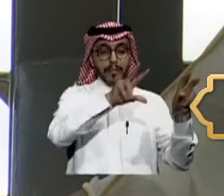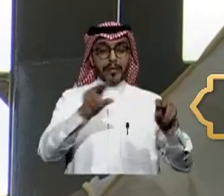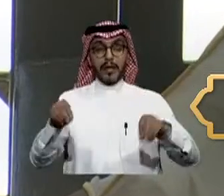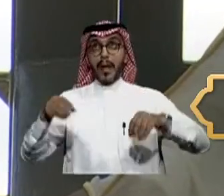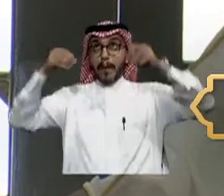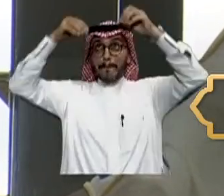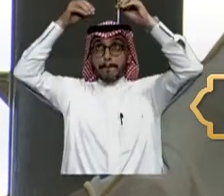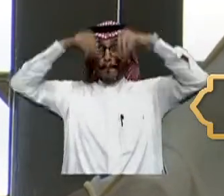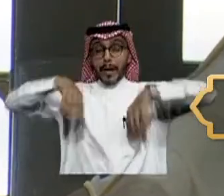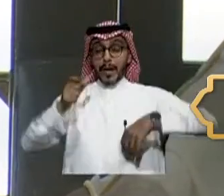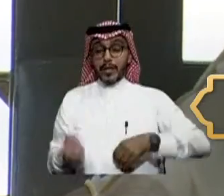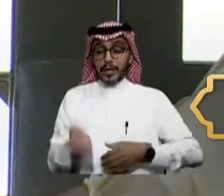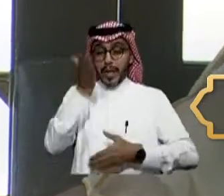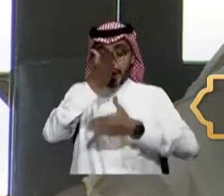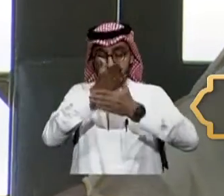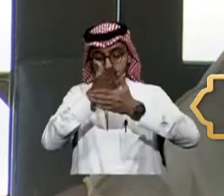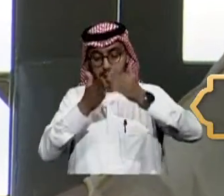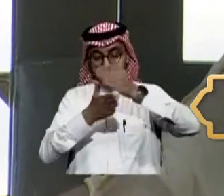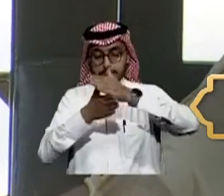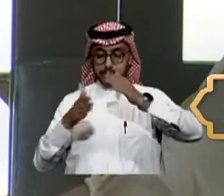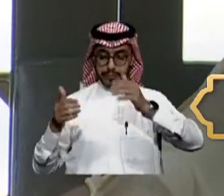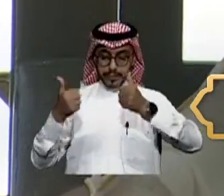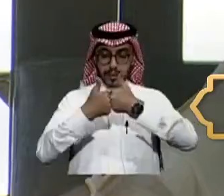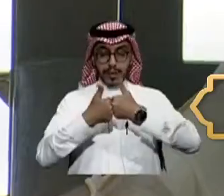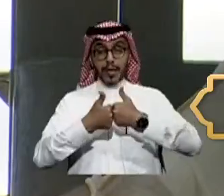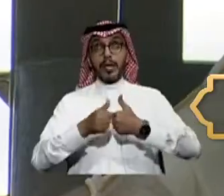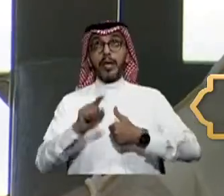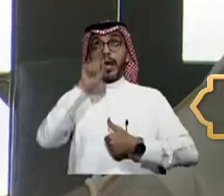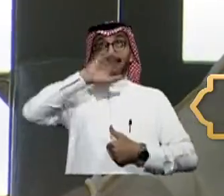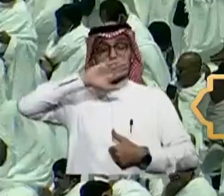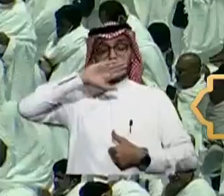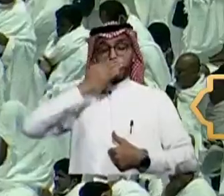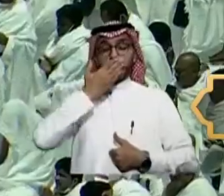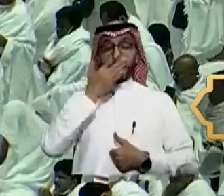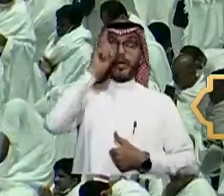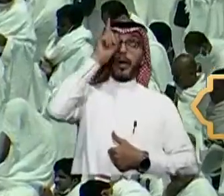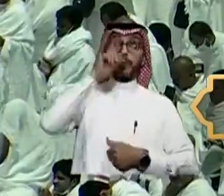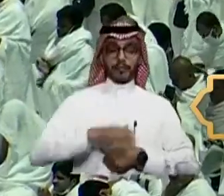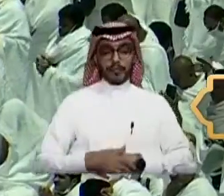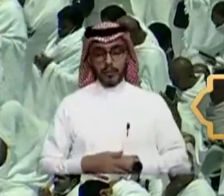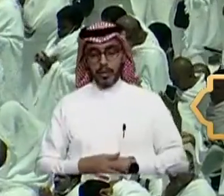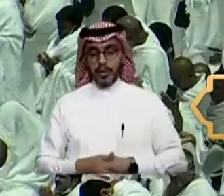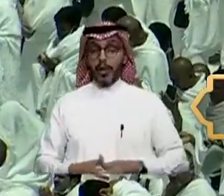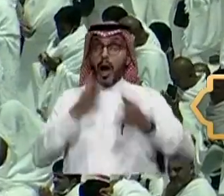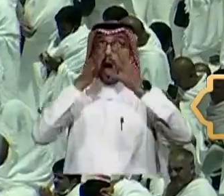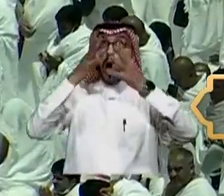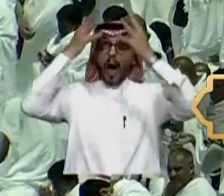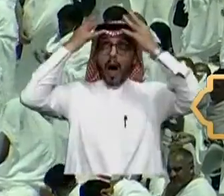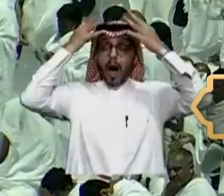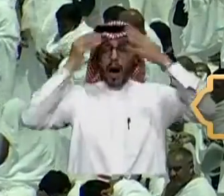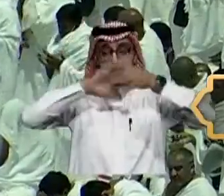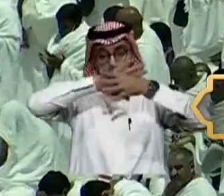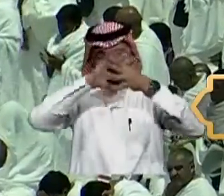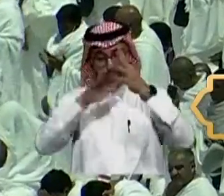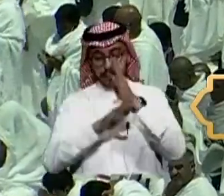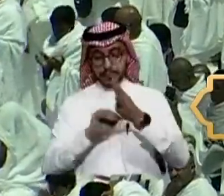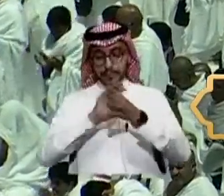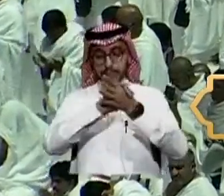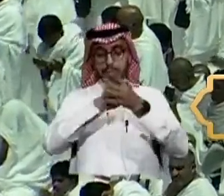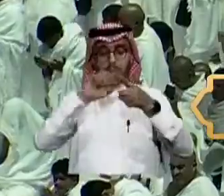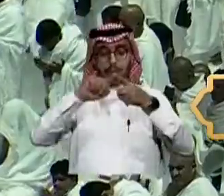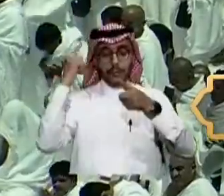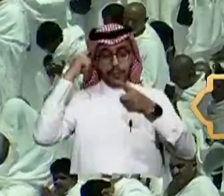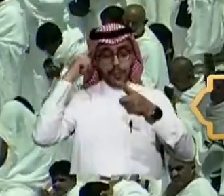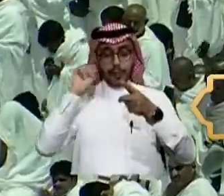باركت على ابراهيم وعلى ال ابراهيم في العالمين انك حميد مجيد وارضى اللهم عن خلفائه الاربعه